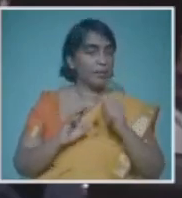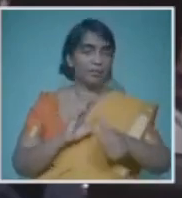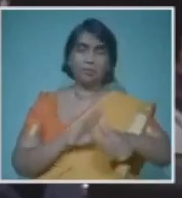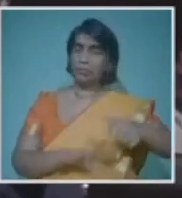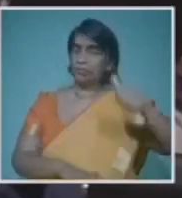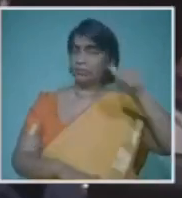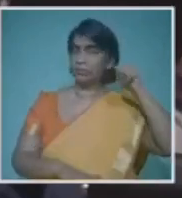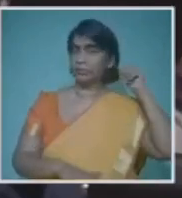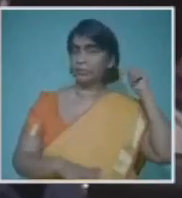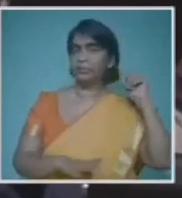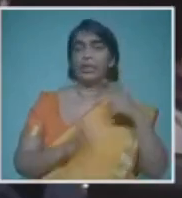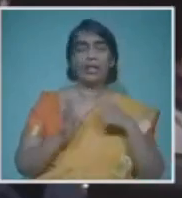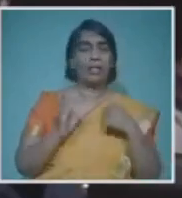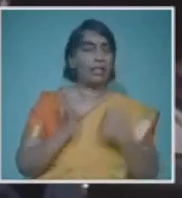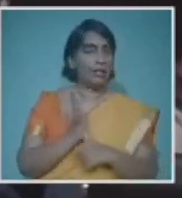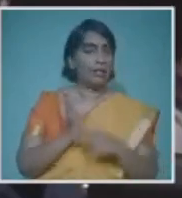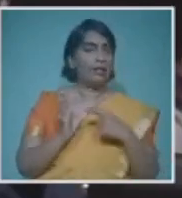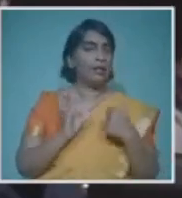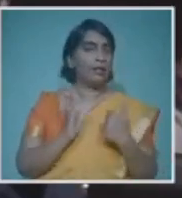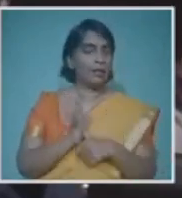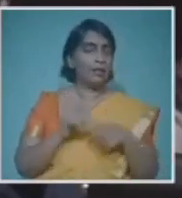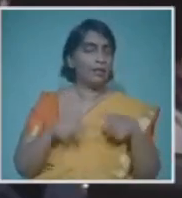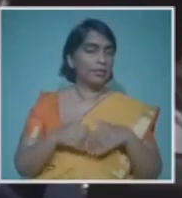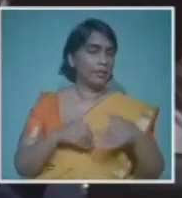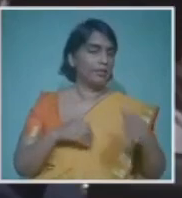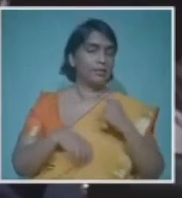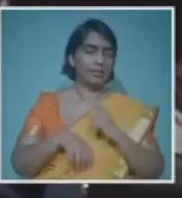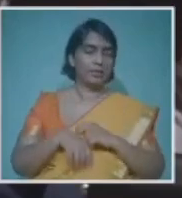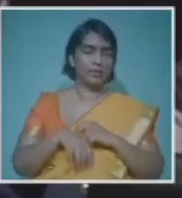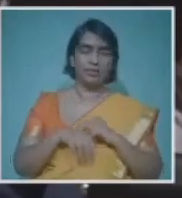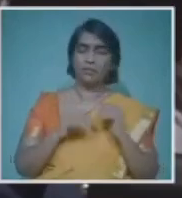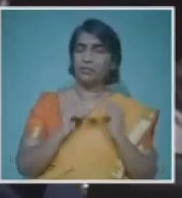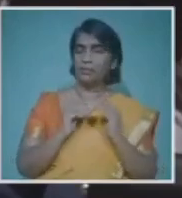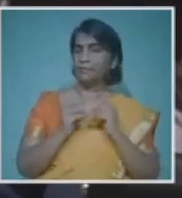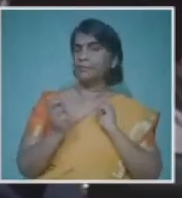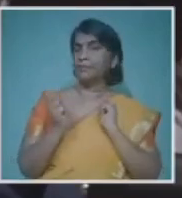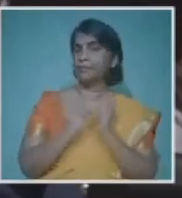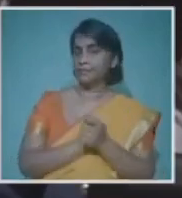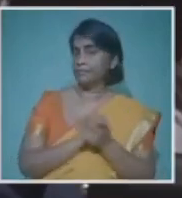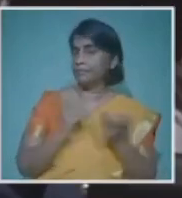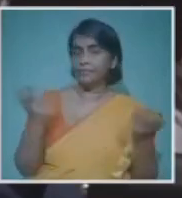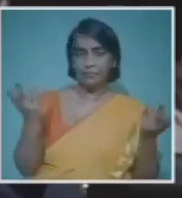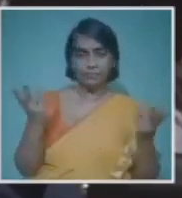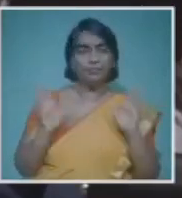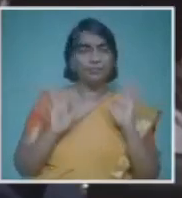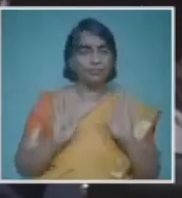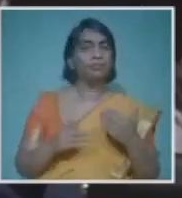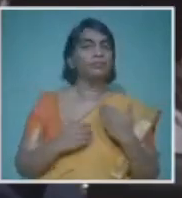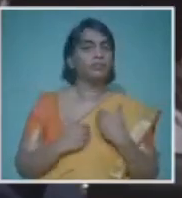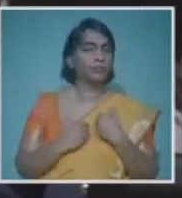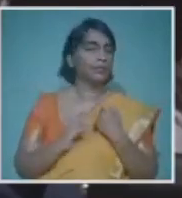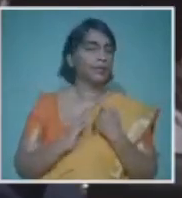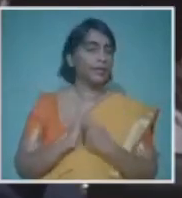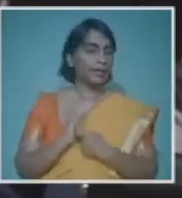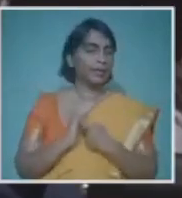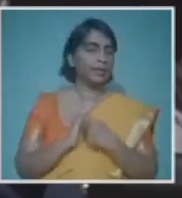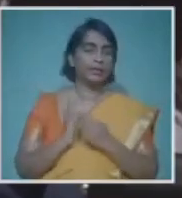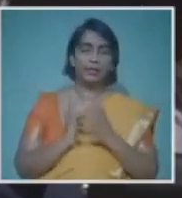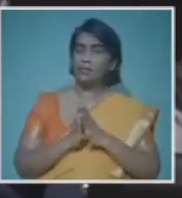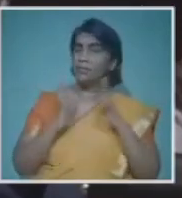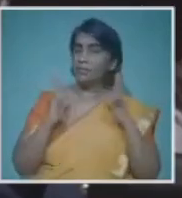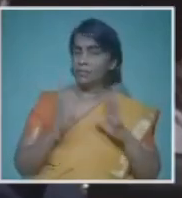වඩා පැරණි අනපනත් අද කාලයට ගැළපෙන විදියට සංශෝධනය වෙලා තිබුණේ නැහැ. අපි ඒක නිසා ඒ නීති